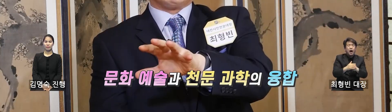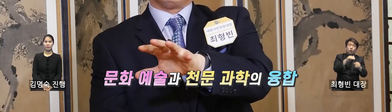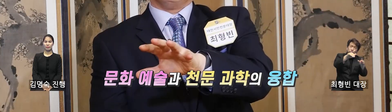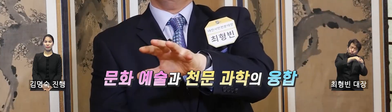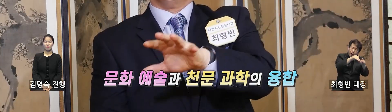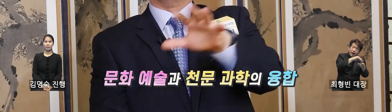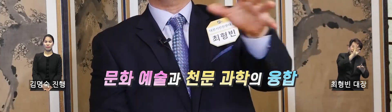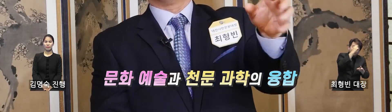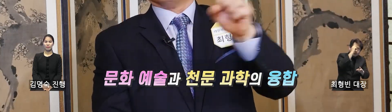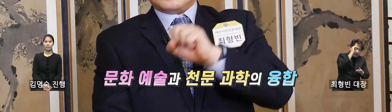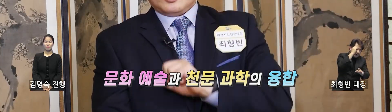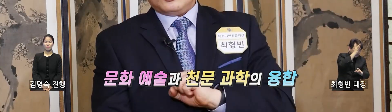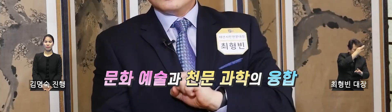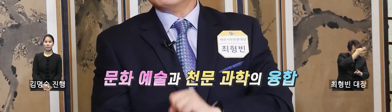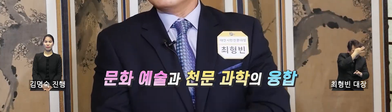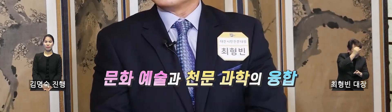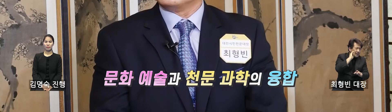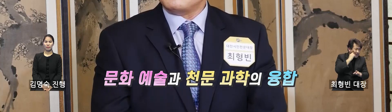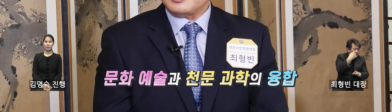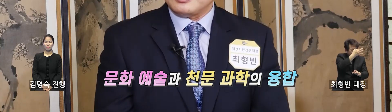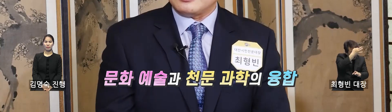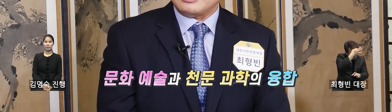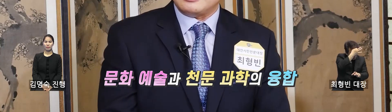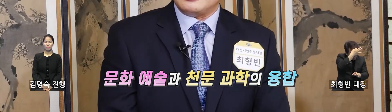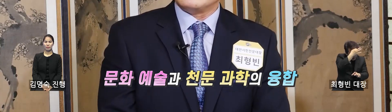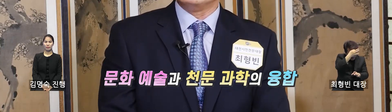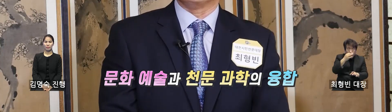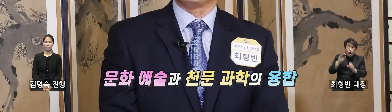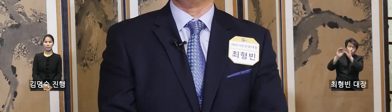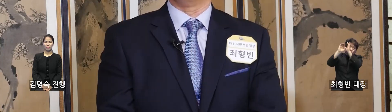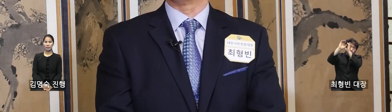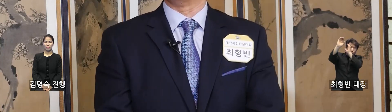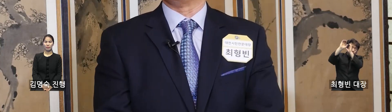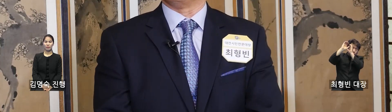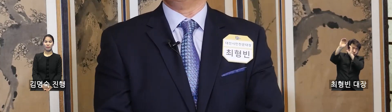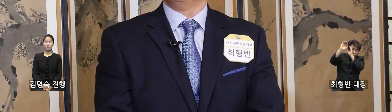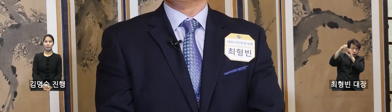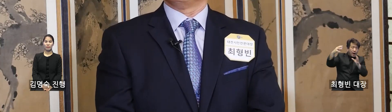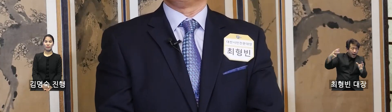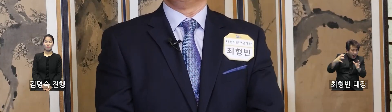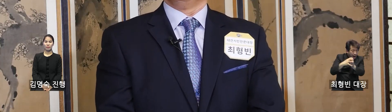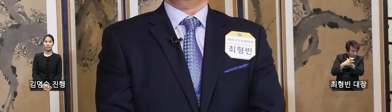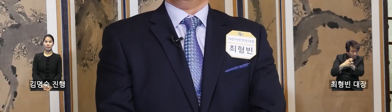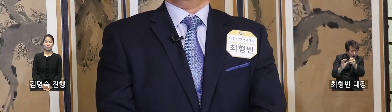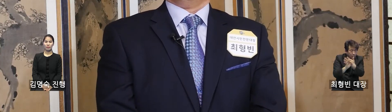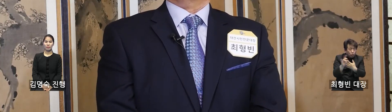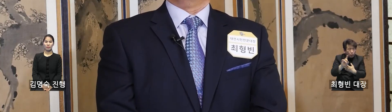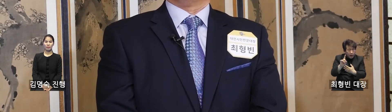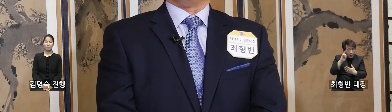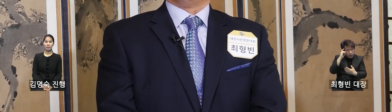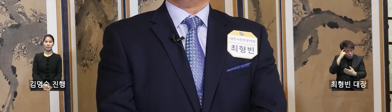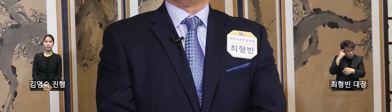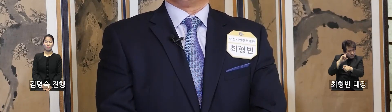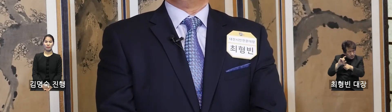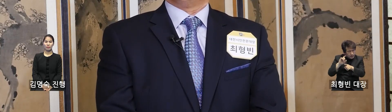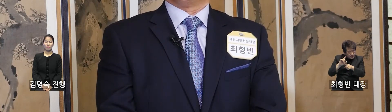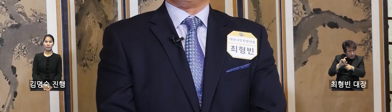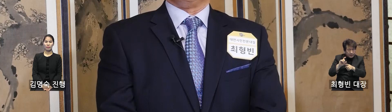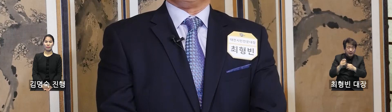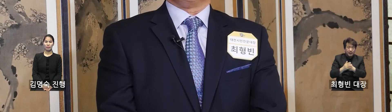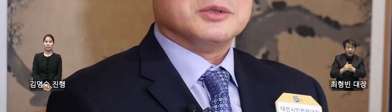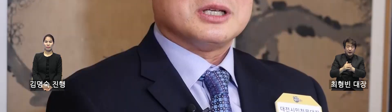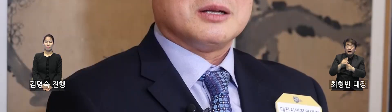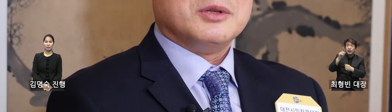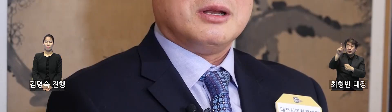우주 과학과 아 융합을 어떻게 하면 어떨까하는 이제 생각하겠습니다 그래서 우리가 버티자 처음으로